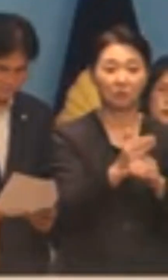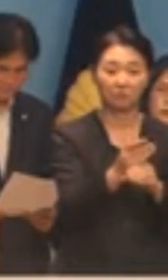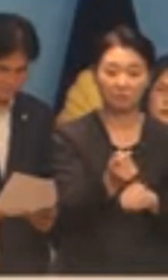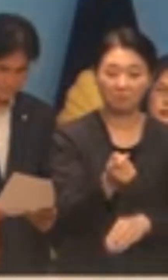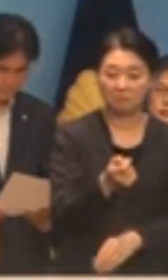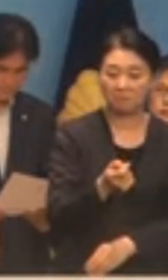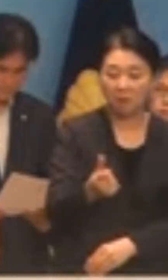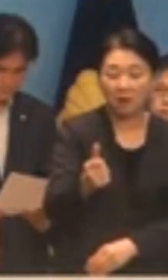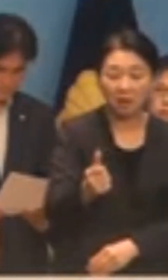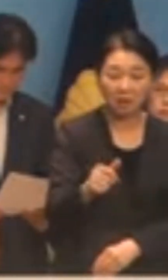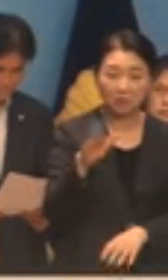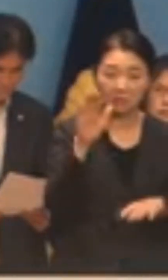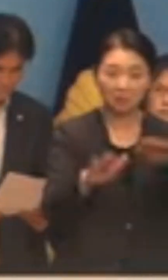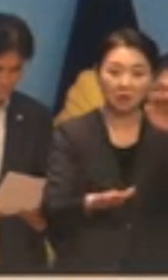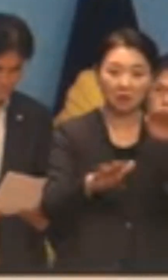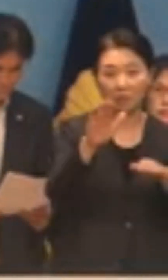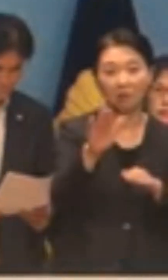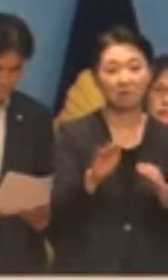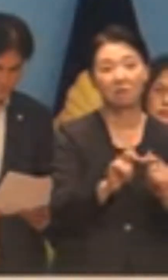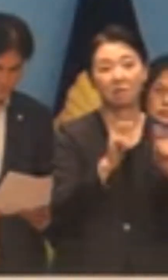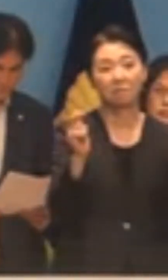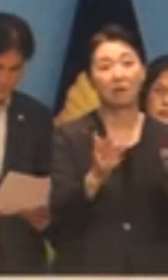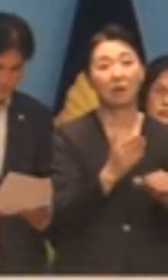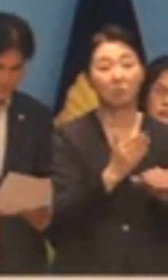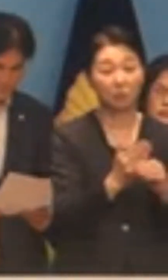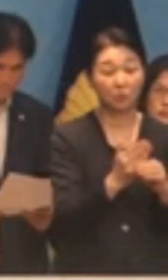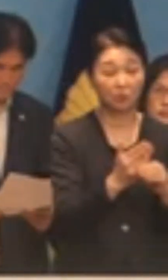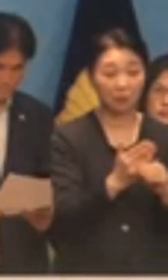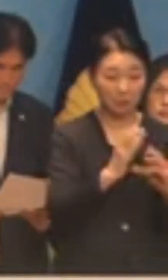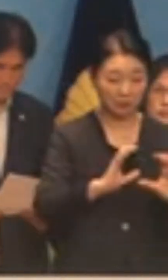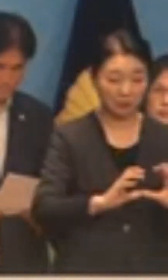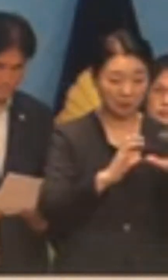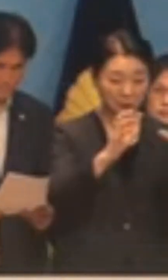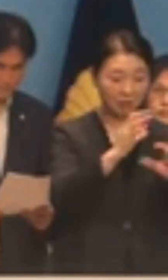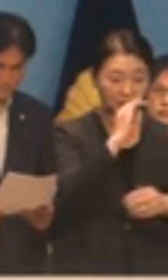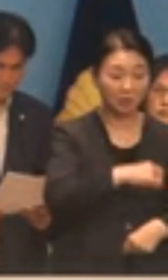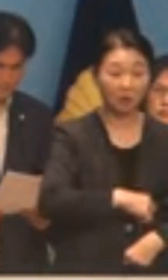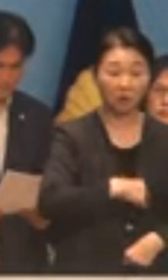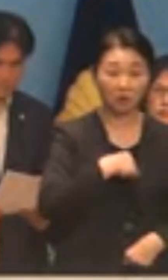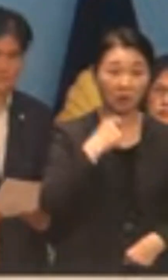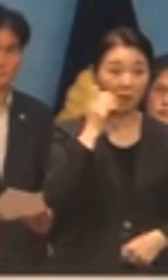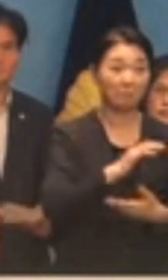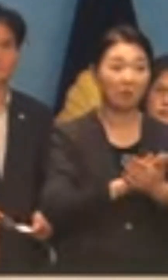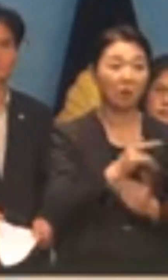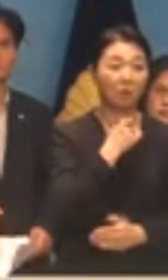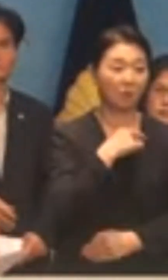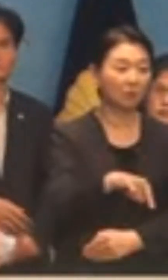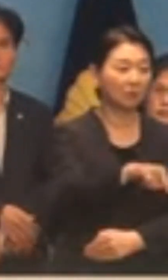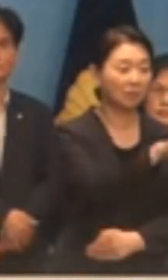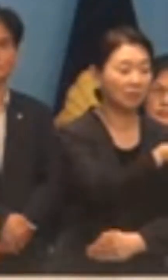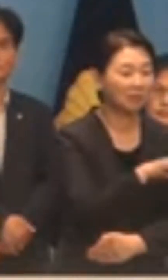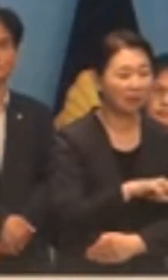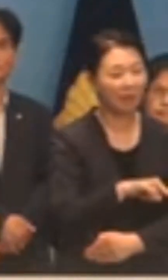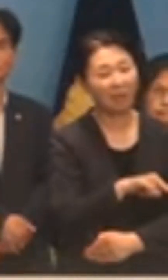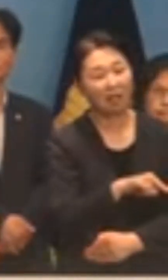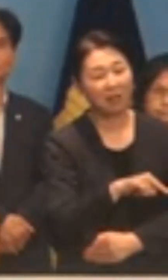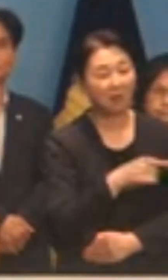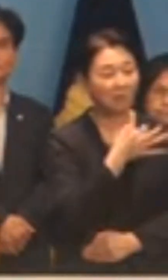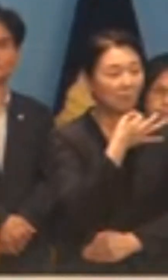확산, 그리고 무엇보다 이 땅의 정의와 평화를 바라는 이들의 목소리가 유혹받는